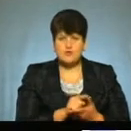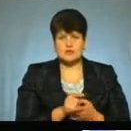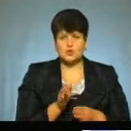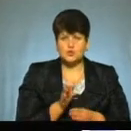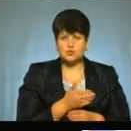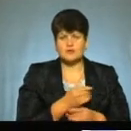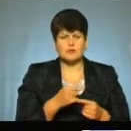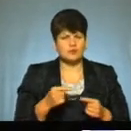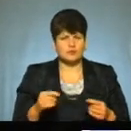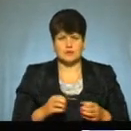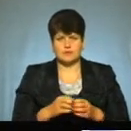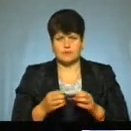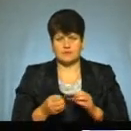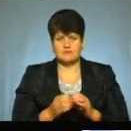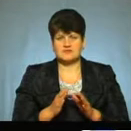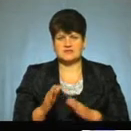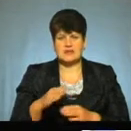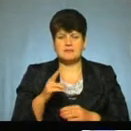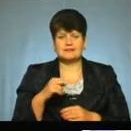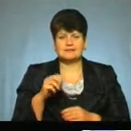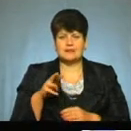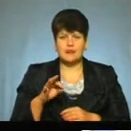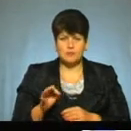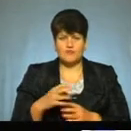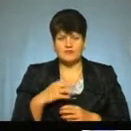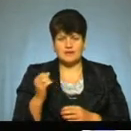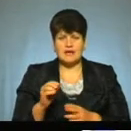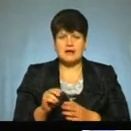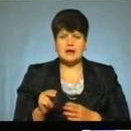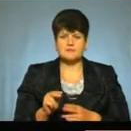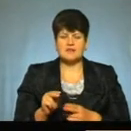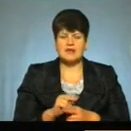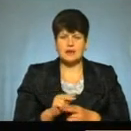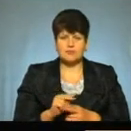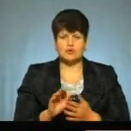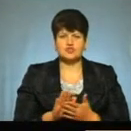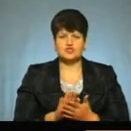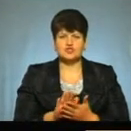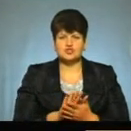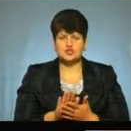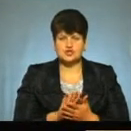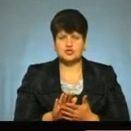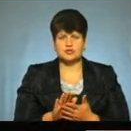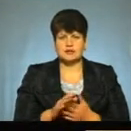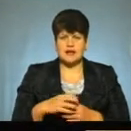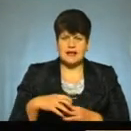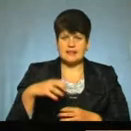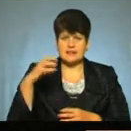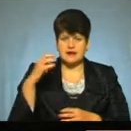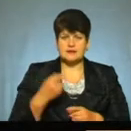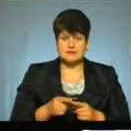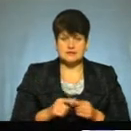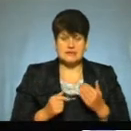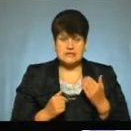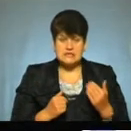усувати будь-які проблеми в системі димовідведення. Тобто ремонт, чищення димових вентиляційних каналів – це за ними,